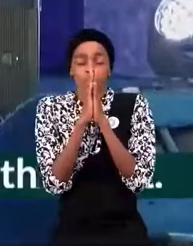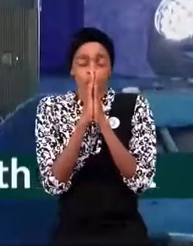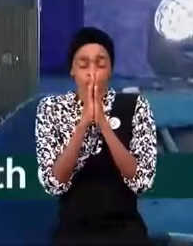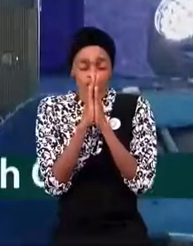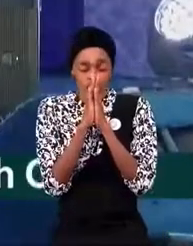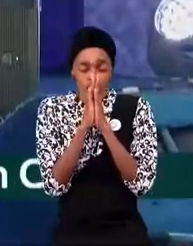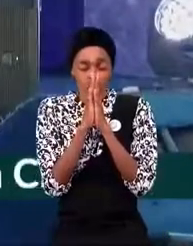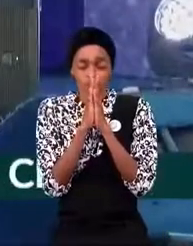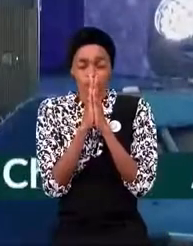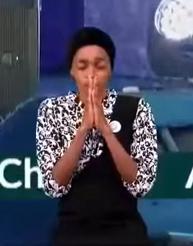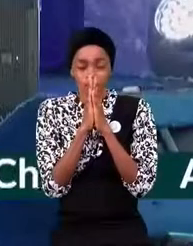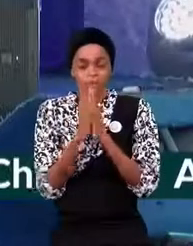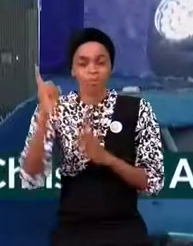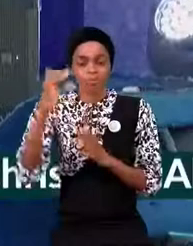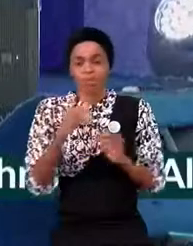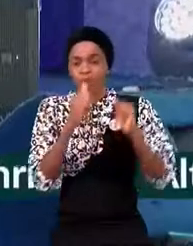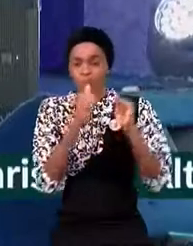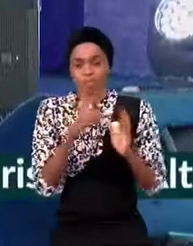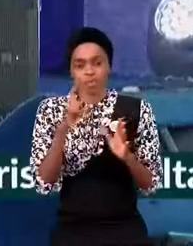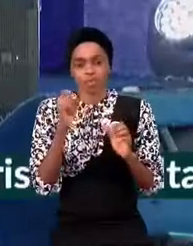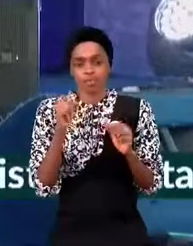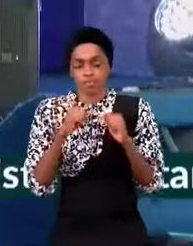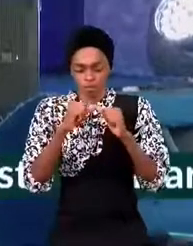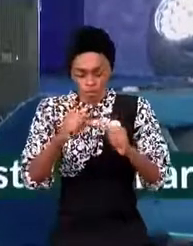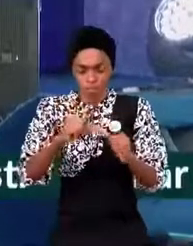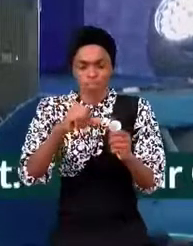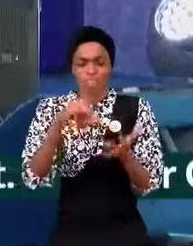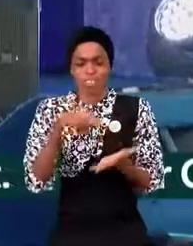Que Dieu bénisse, toujours debout. Nos conseillers sont là